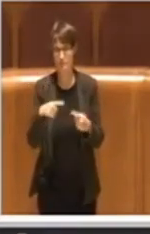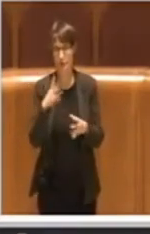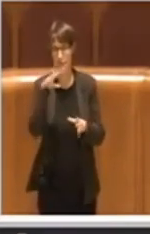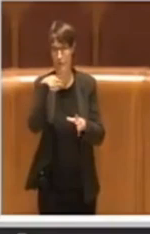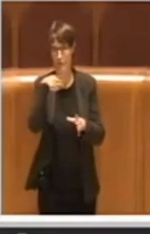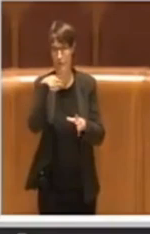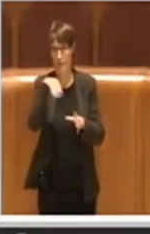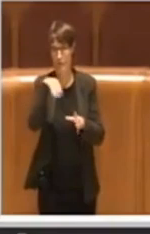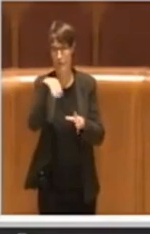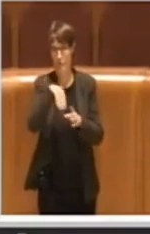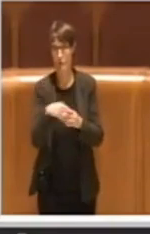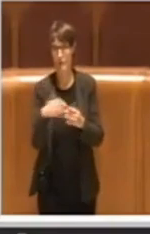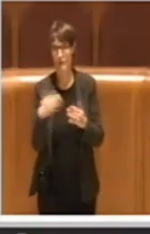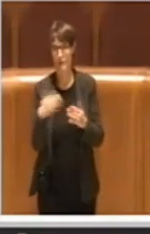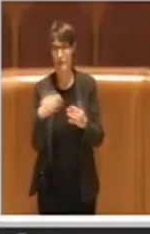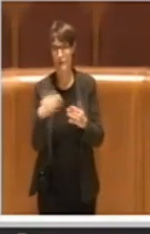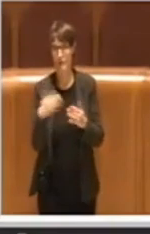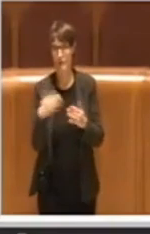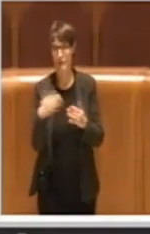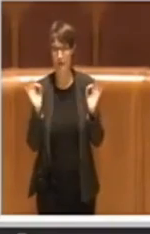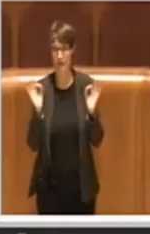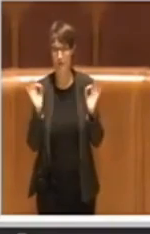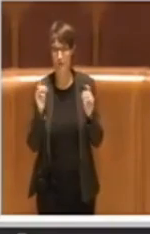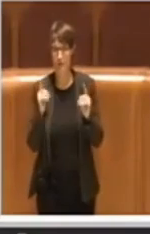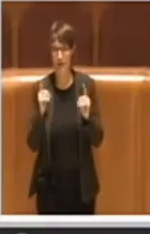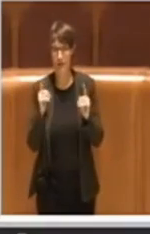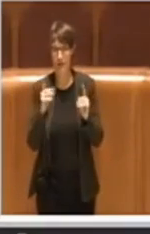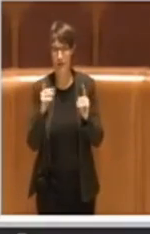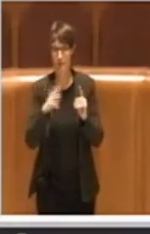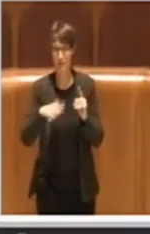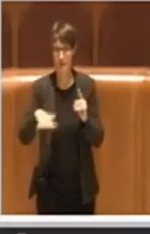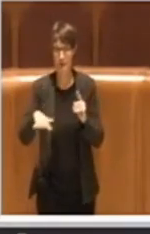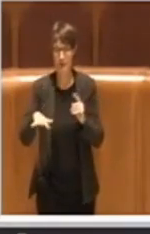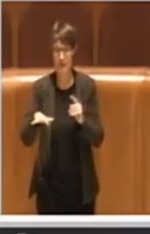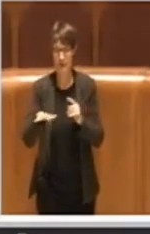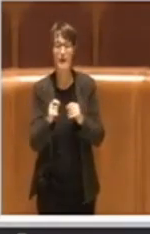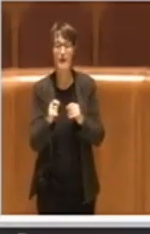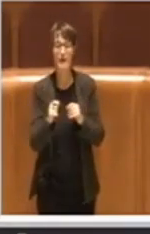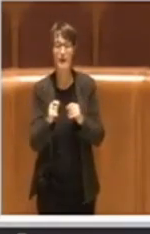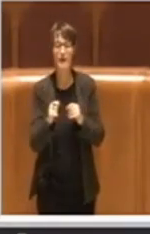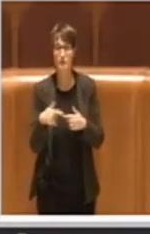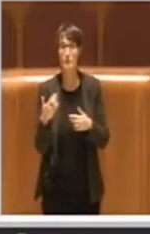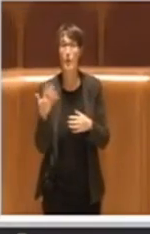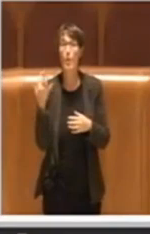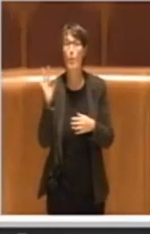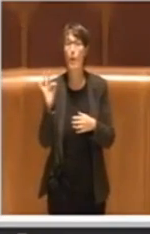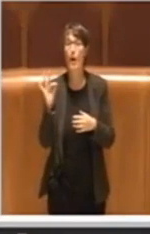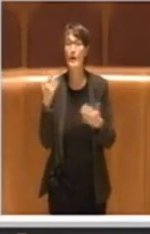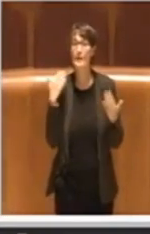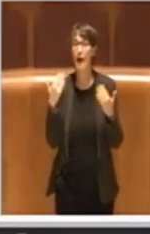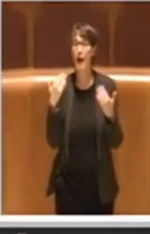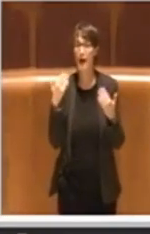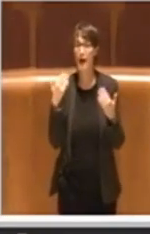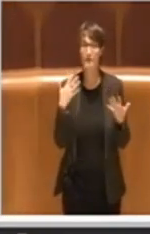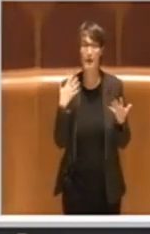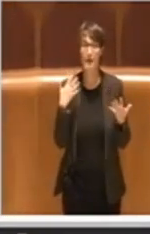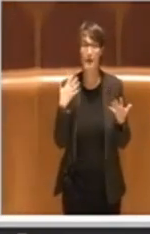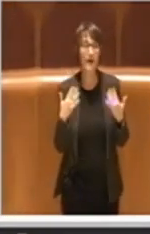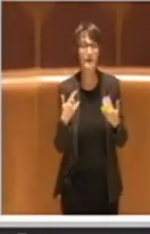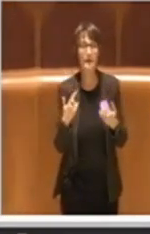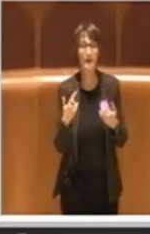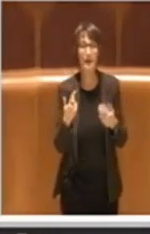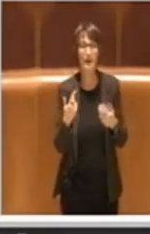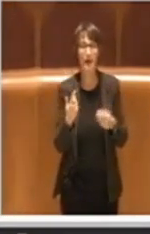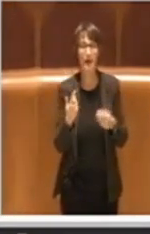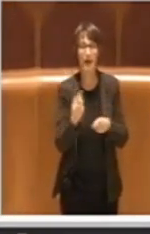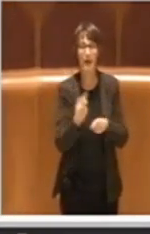qualità dell'aria che può essere compagni promessa allorquando sono presenti degli inquinanti atmosferici vediamo in